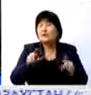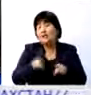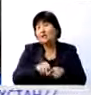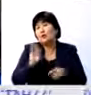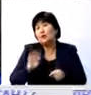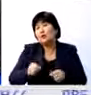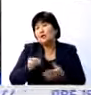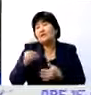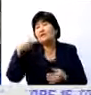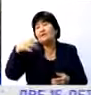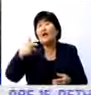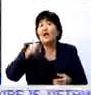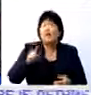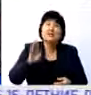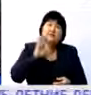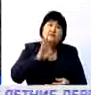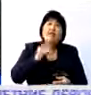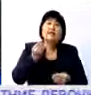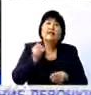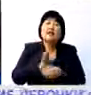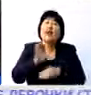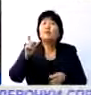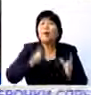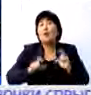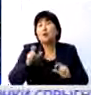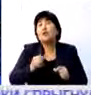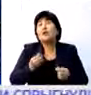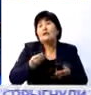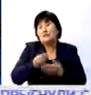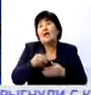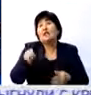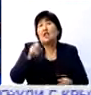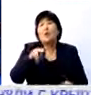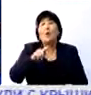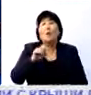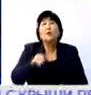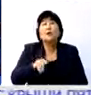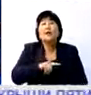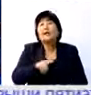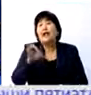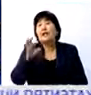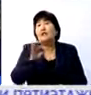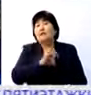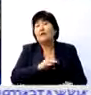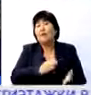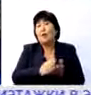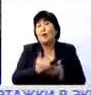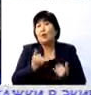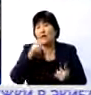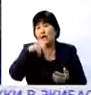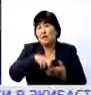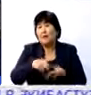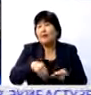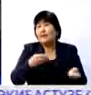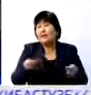могут заплатить за свет, газ, отправить деньги детям, студентам, пополнить депозит. И еще, если до октября вы воспользуетесь услугой Казпочты по